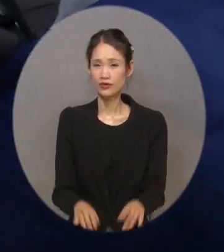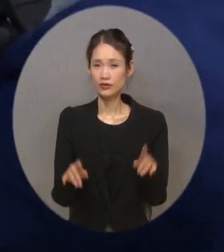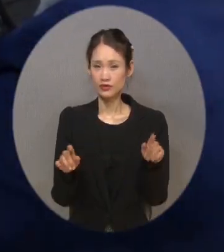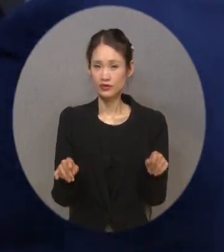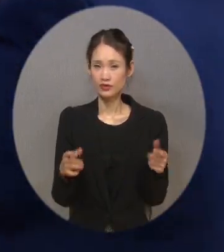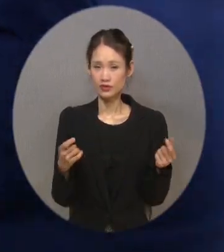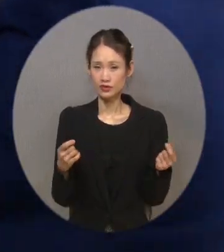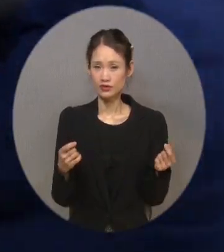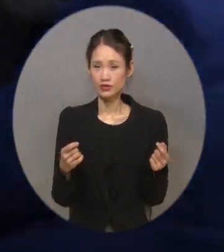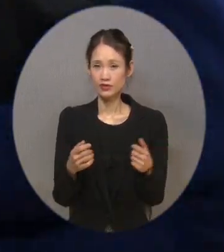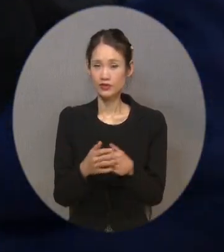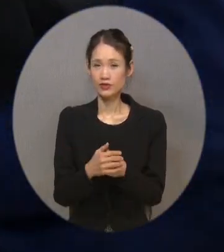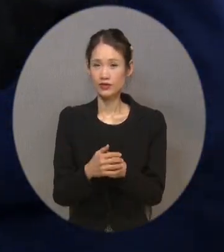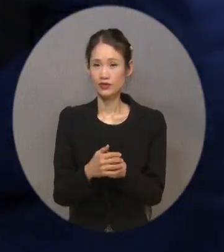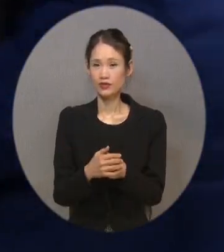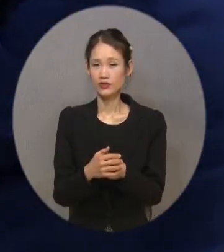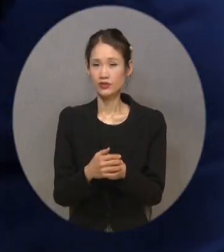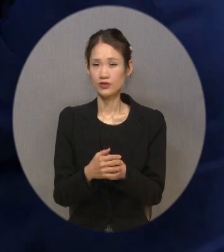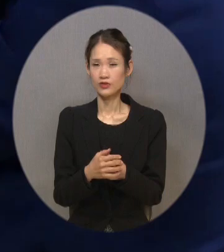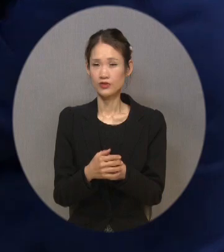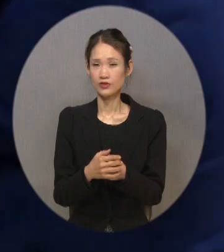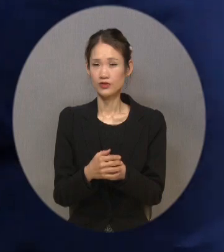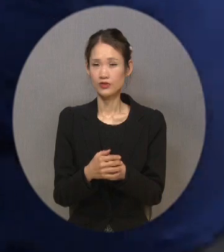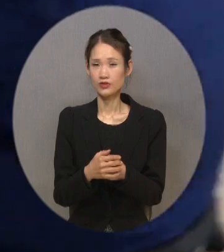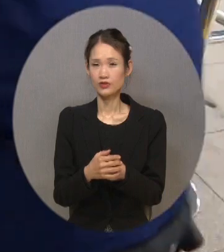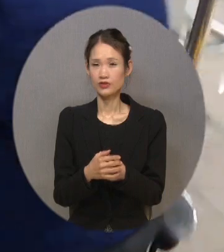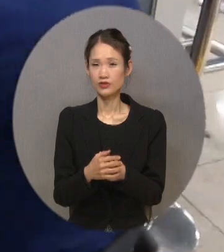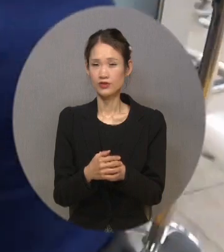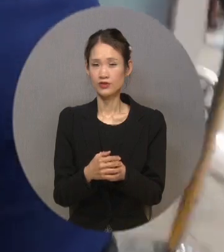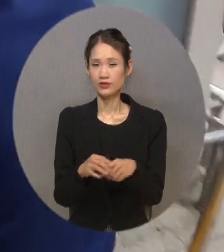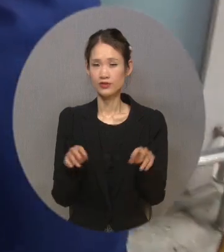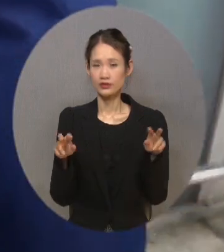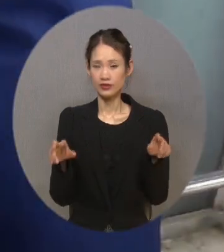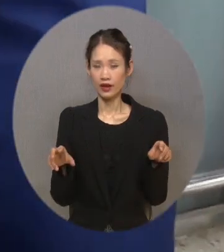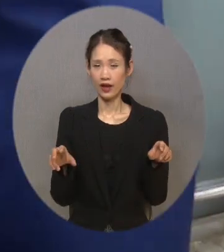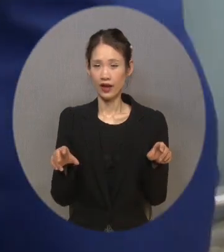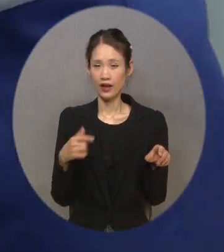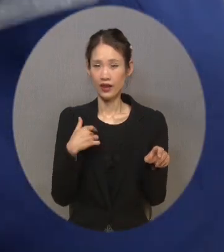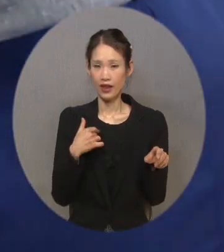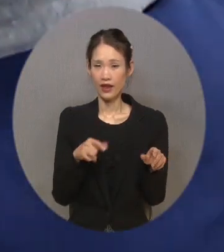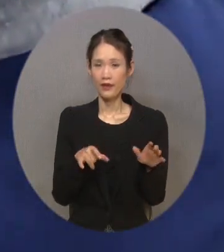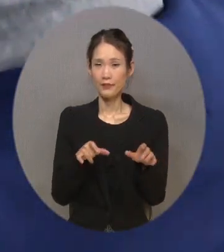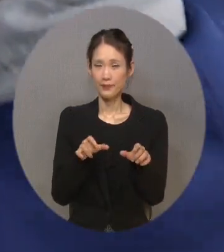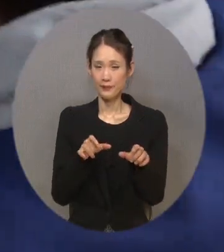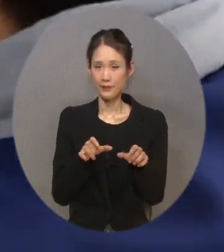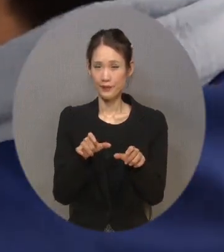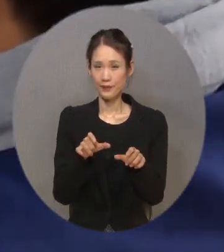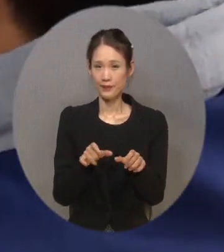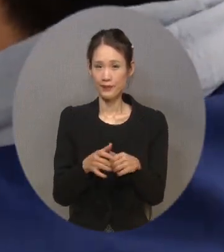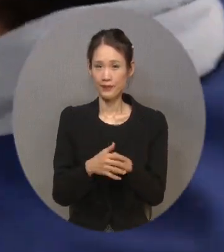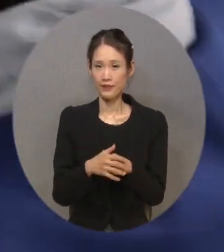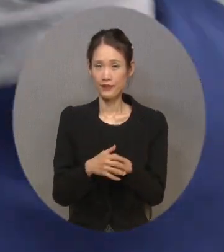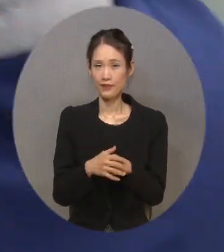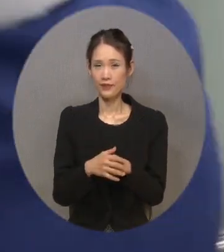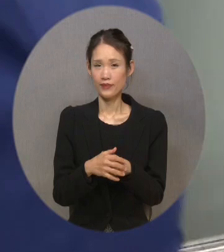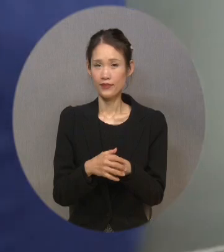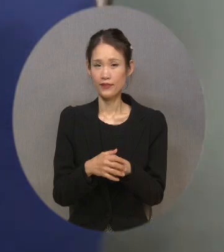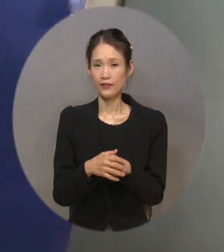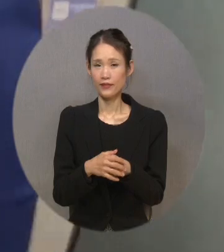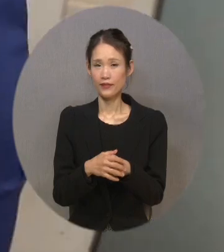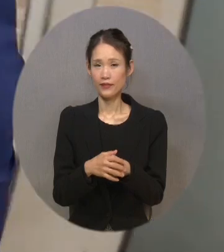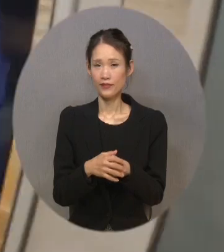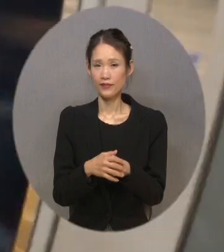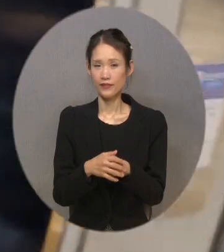두 사람이 딱 이렇게 양쪽으로 서세요. 내 사이로 들어가게. 어. 그렇지. 목줄로 끝인데